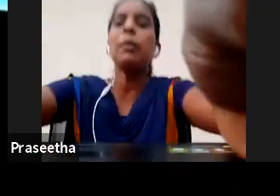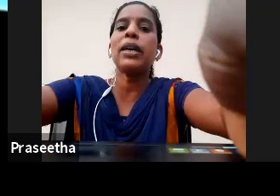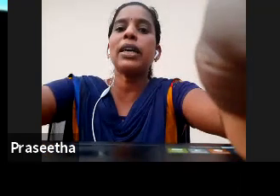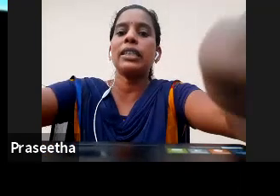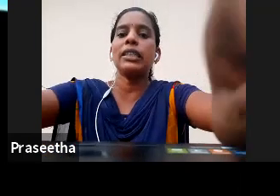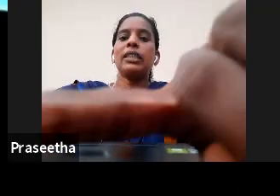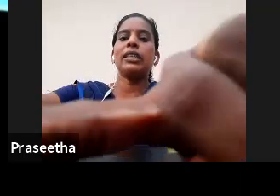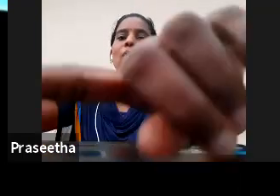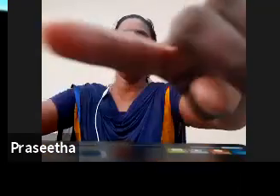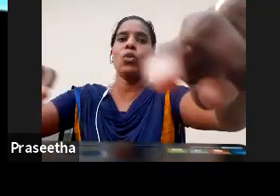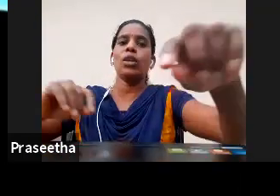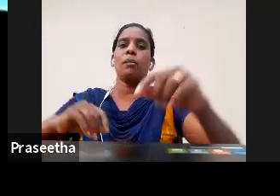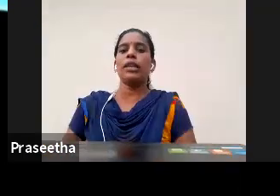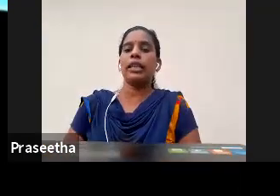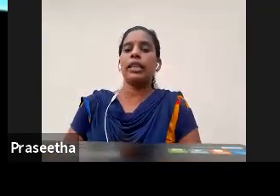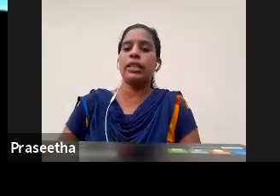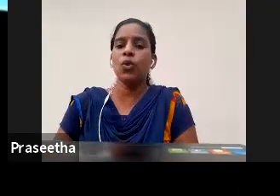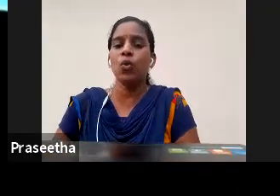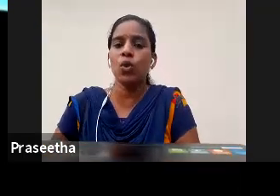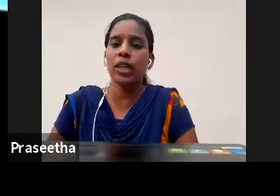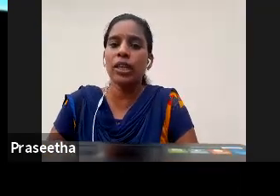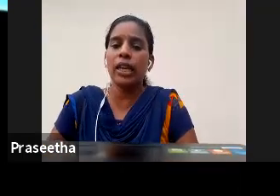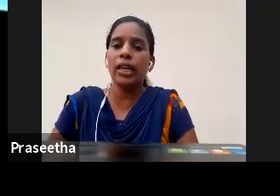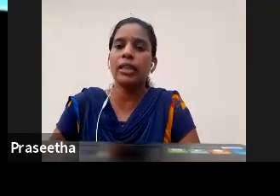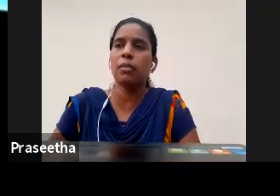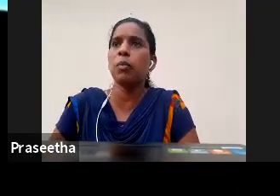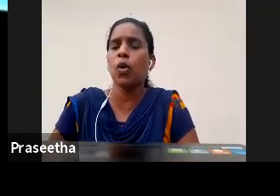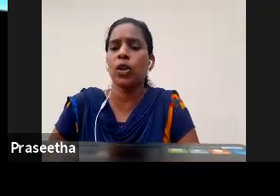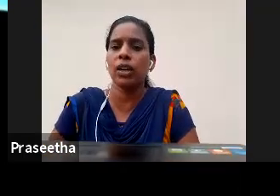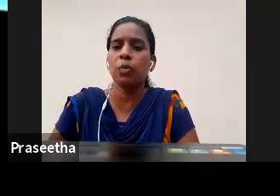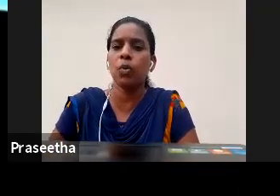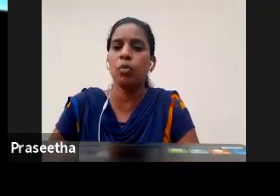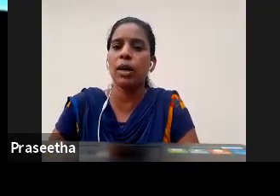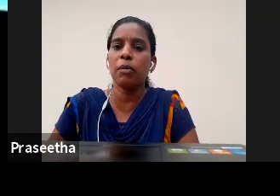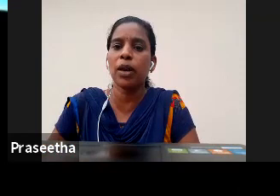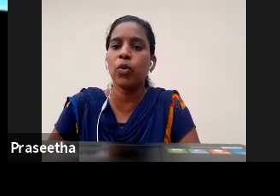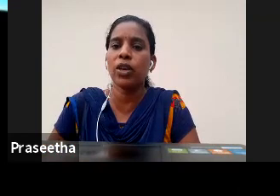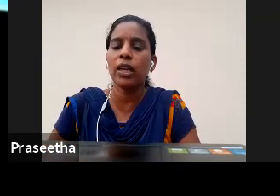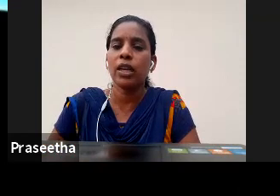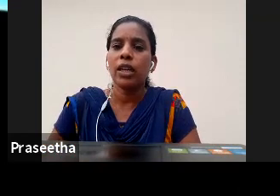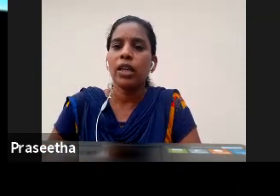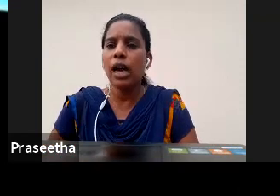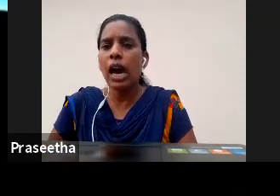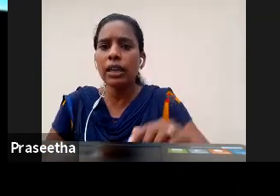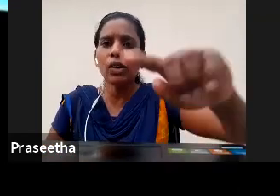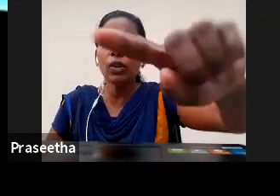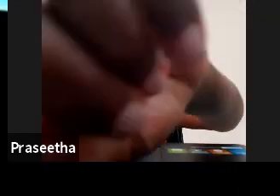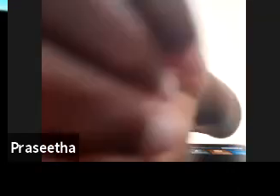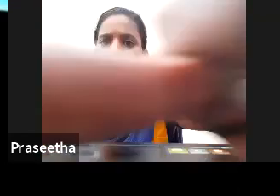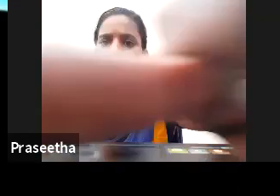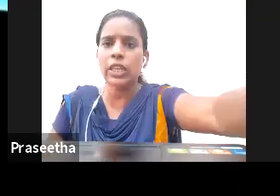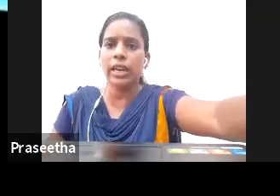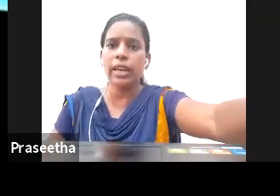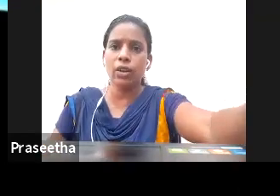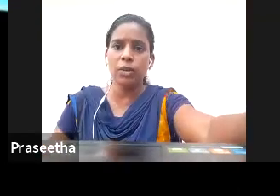ഇനി നമുക്ക് നോക്കൂ, നമ്മള് ഏറ്റവും കൂടുതൽ അല്ലെങ്കിൽ നമ്മൾ പുറത്തേക്കൊക്കെ പോകുമ്പോൾ നമ്മുടെ മുന്നില് ആർക്കെങ്കിലും ഒരു